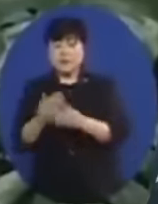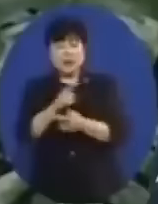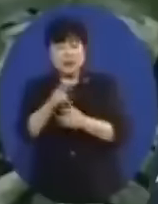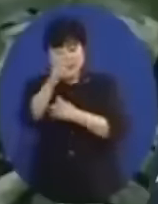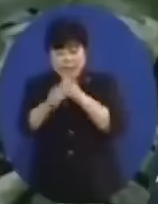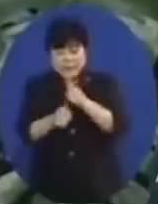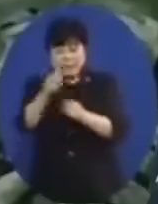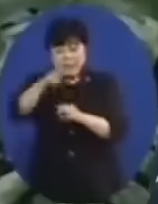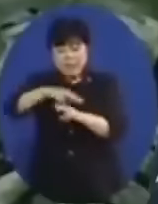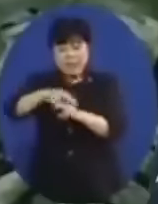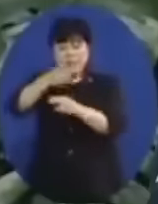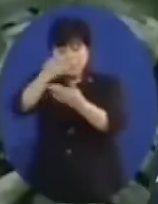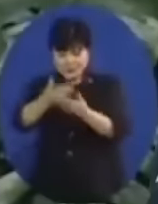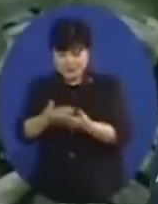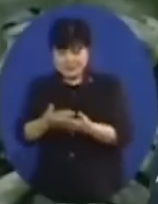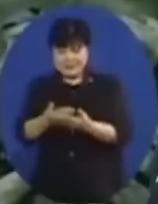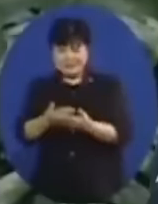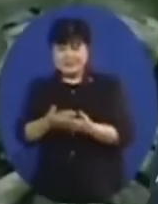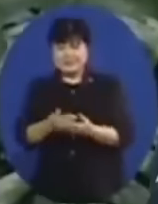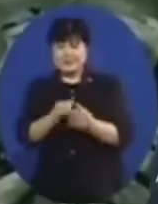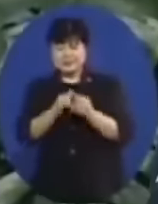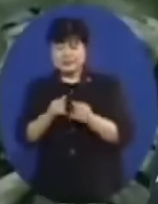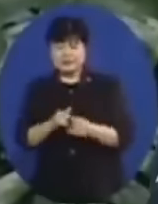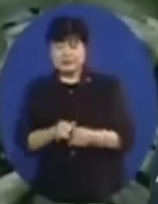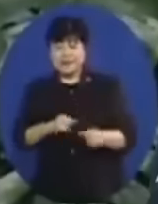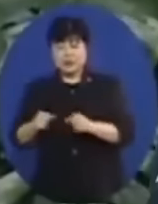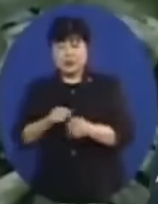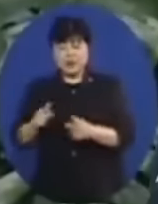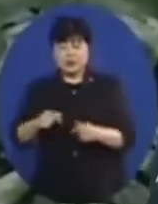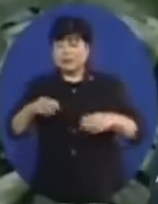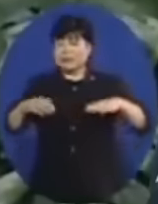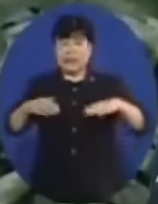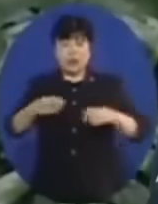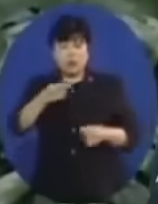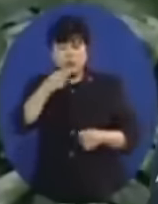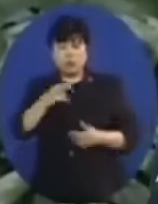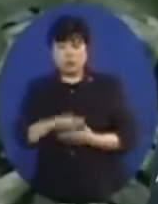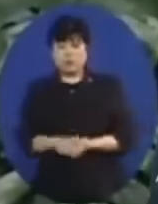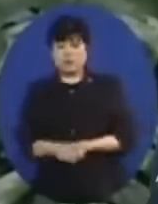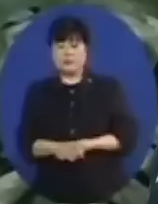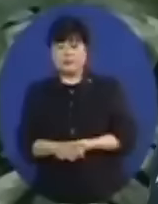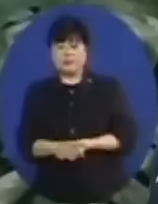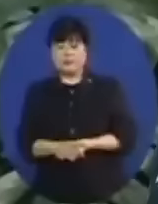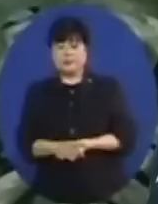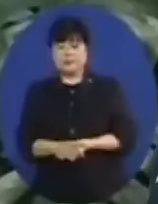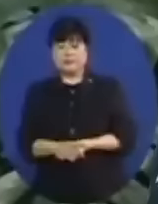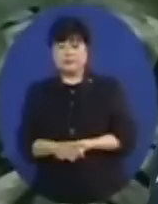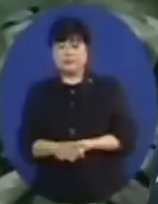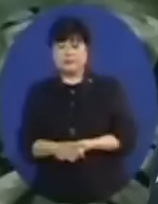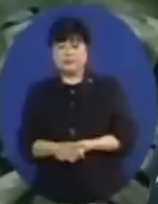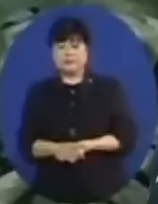아니요 하나님의 선물이라. 행위에서 난 것이 아니니 자랑할 것이 없습니다.